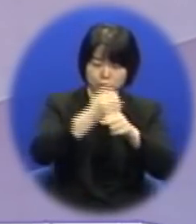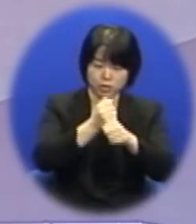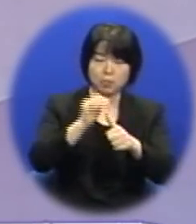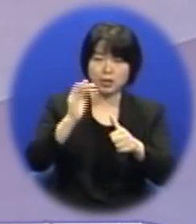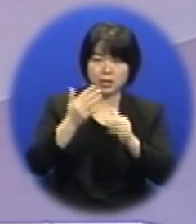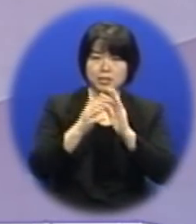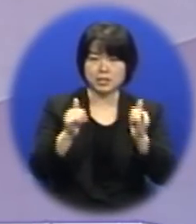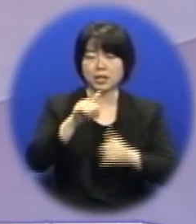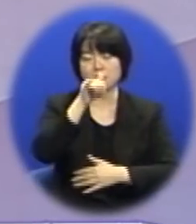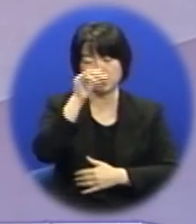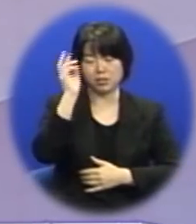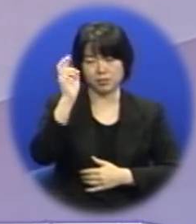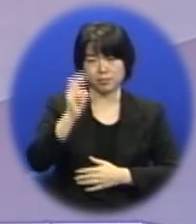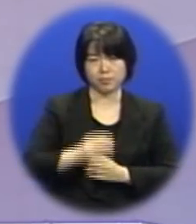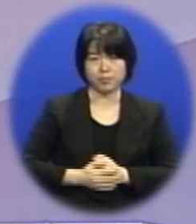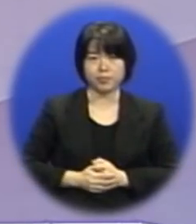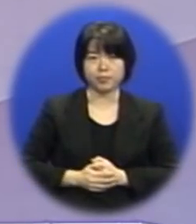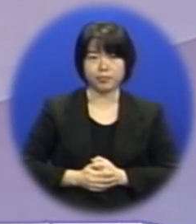분들이 있으세요.